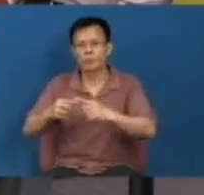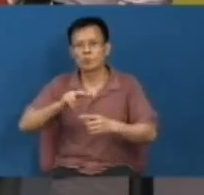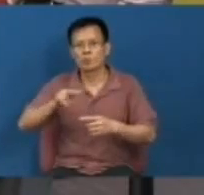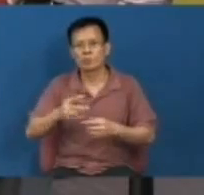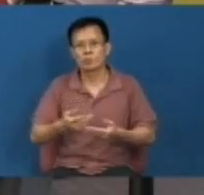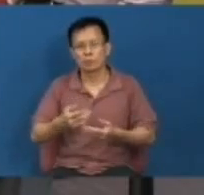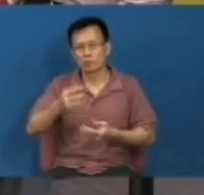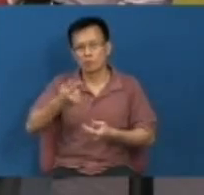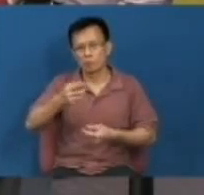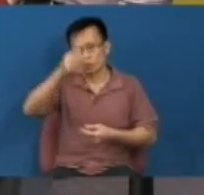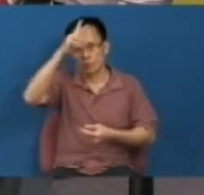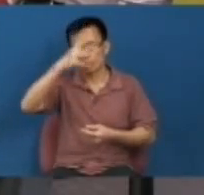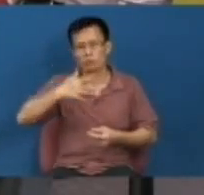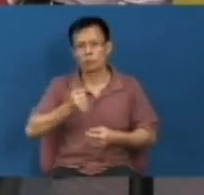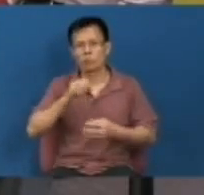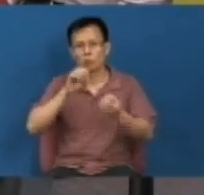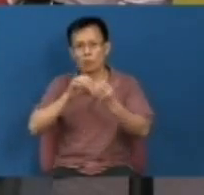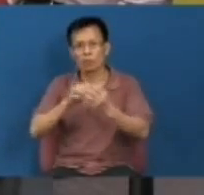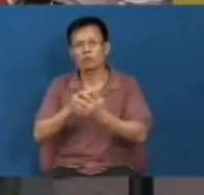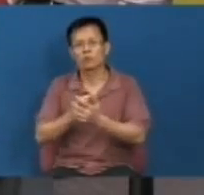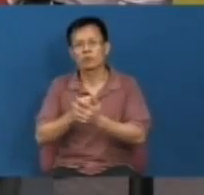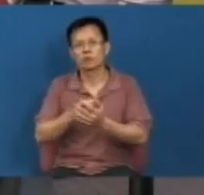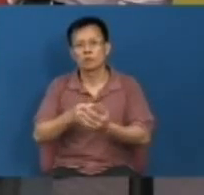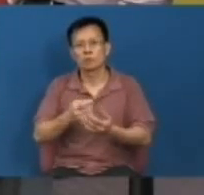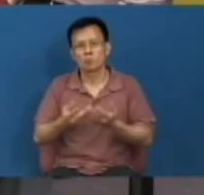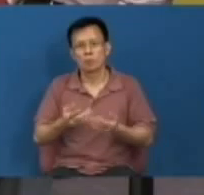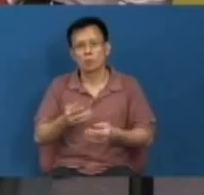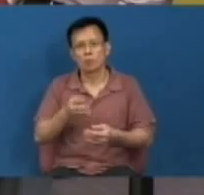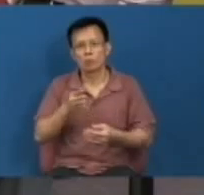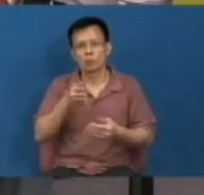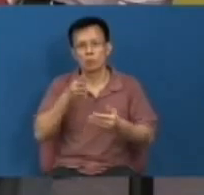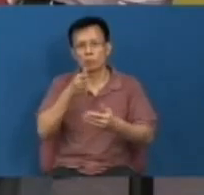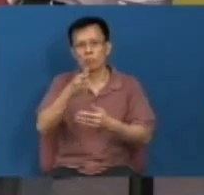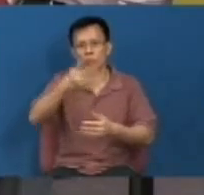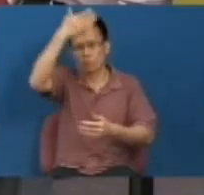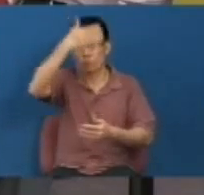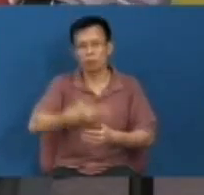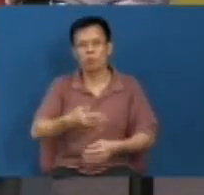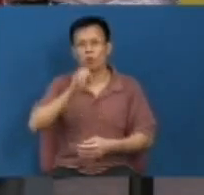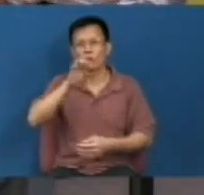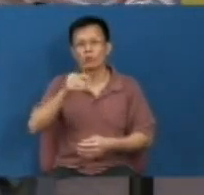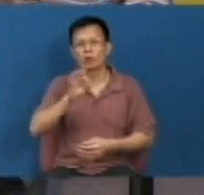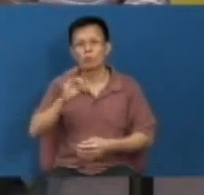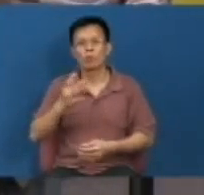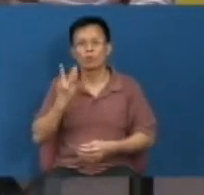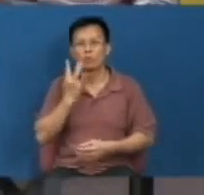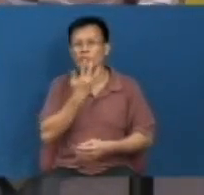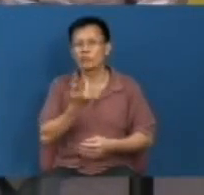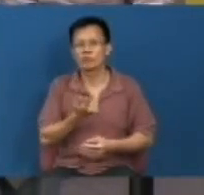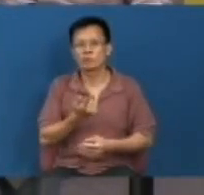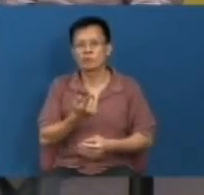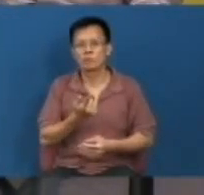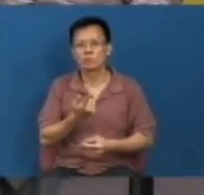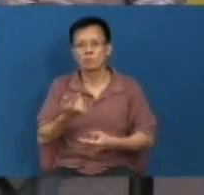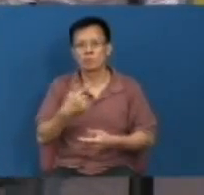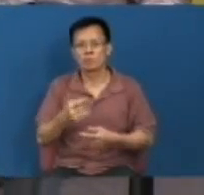官員講嘢啊，同市政府講嘢咧，係同對住埲牆講嘢都冇乜分別嘅。 你見到林瑞麟你咪知咯，人用錄音機啊